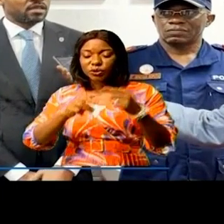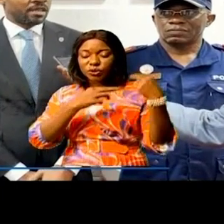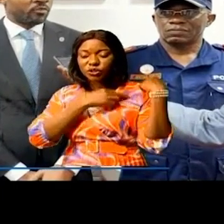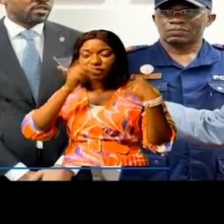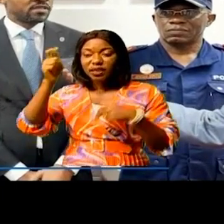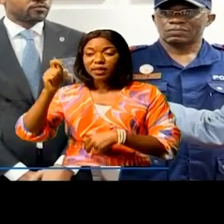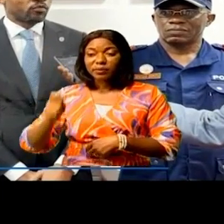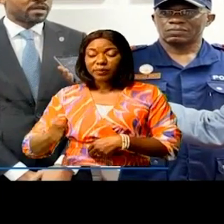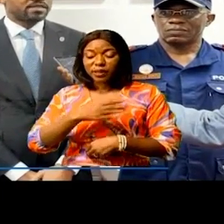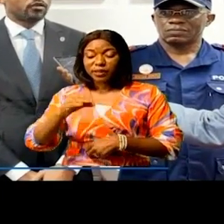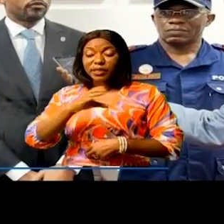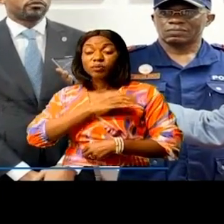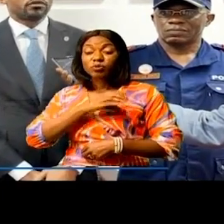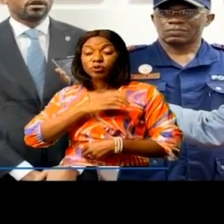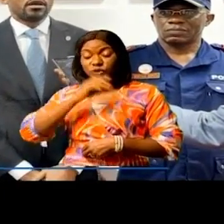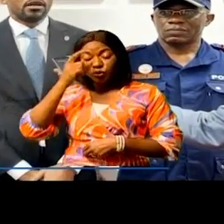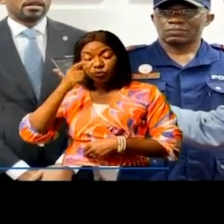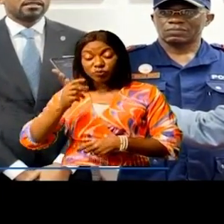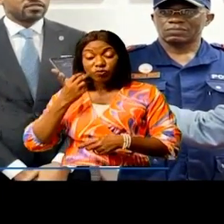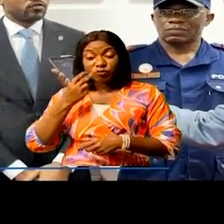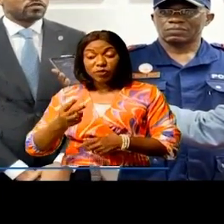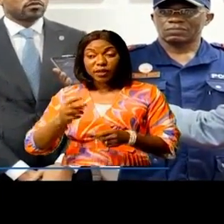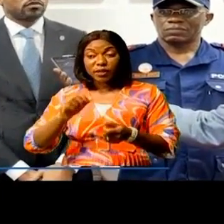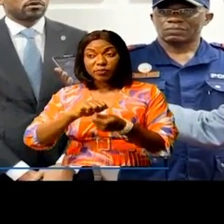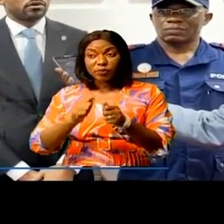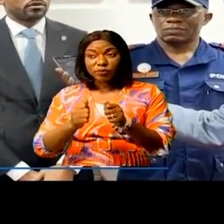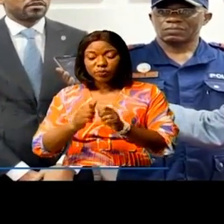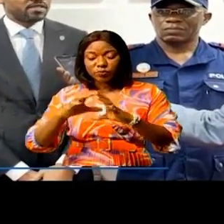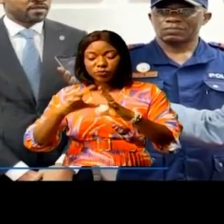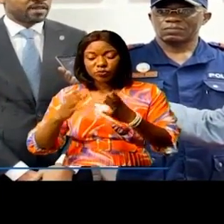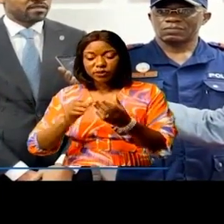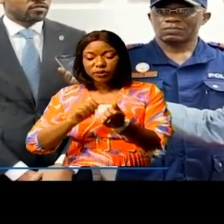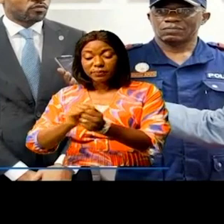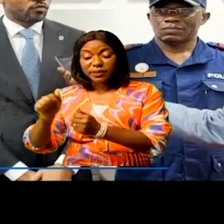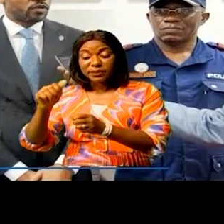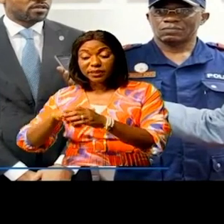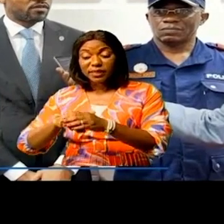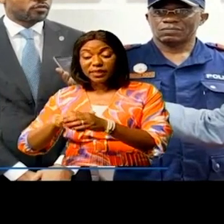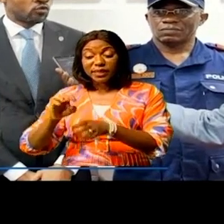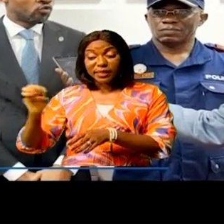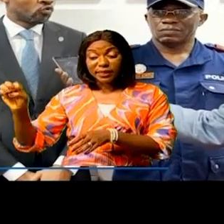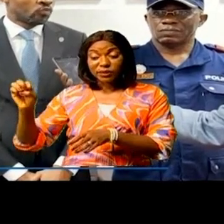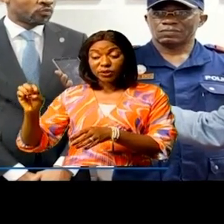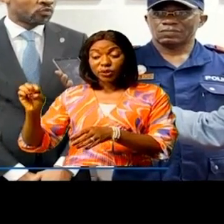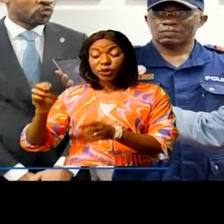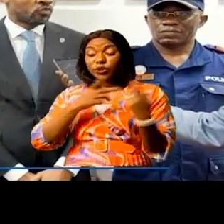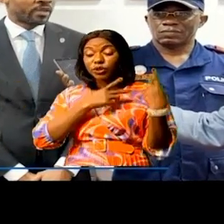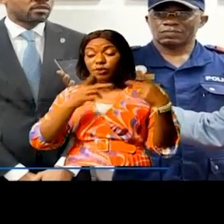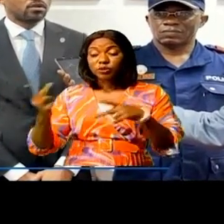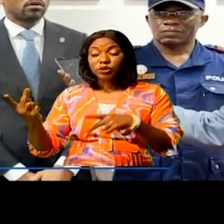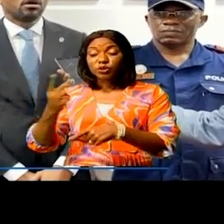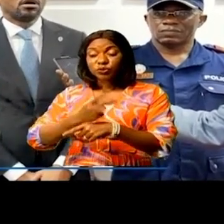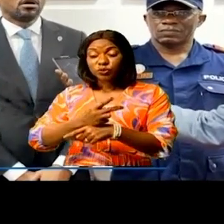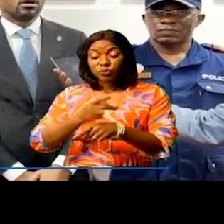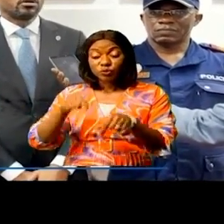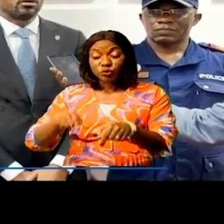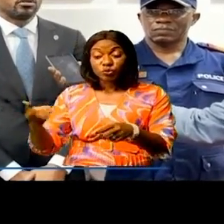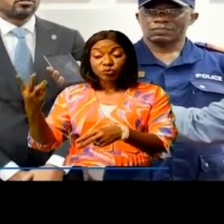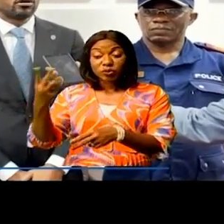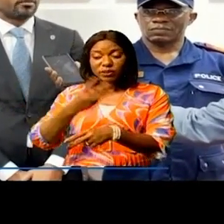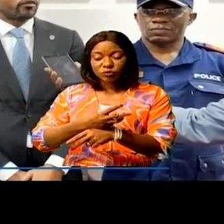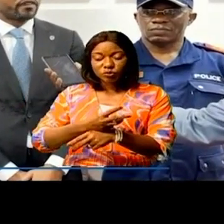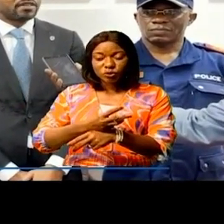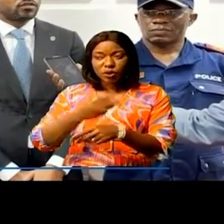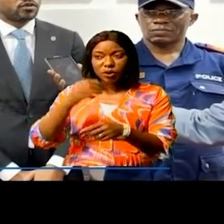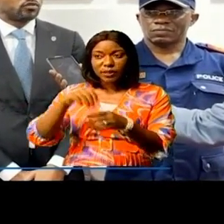et de la police pour passer en revue la situation qui se passe depuis 2 jours ou plusieurs jours maintenant dans